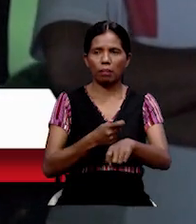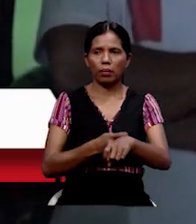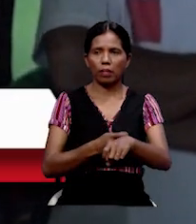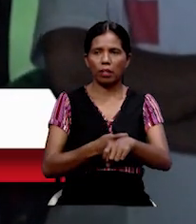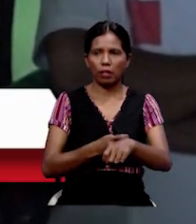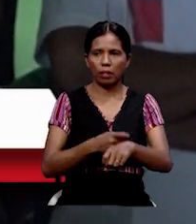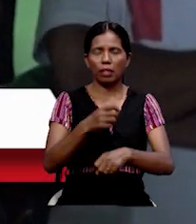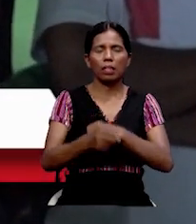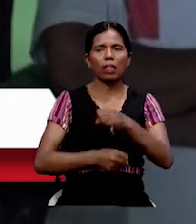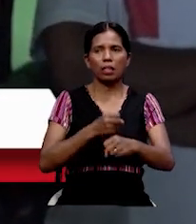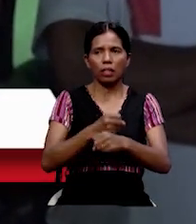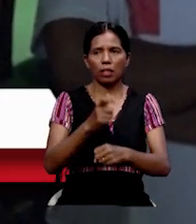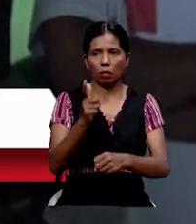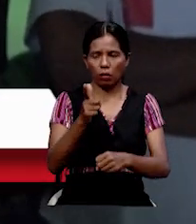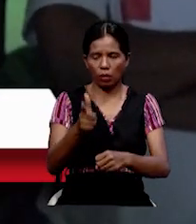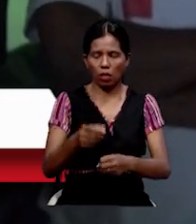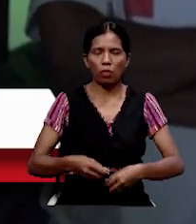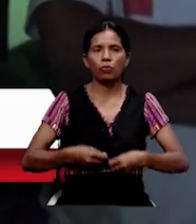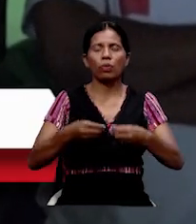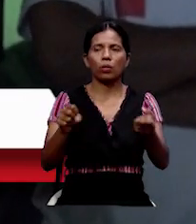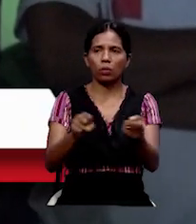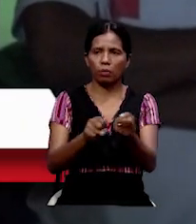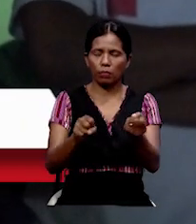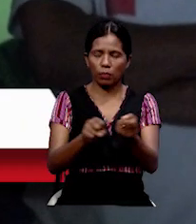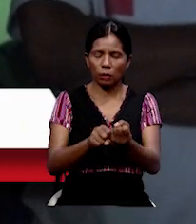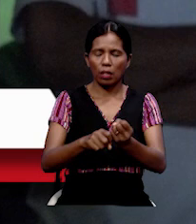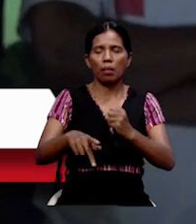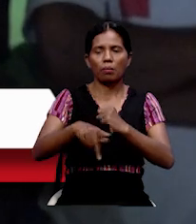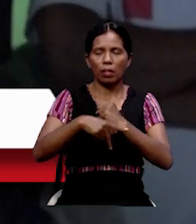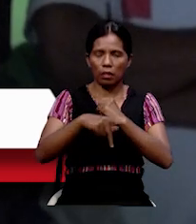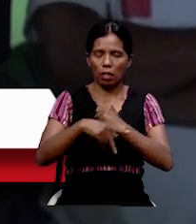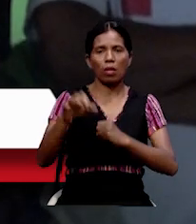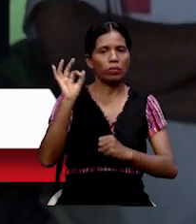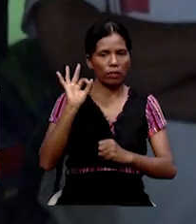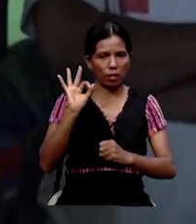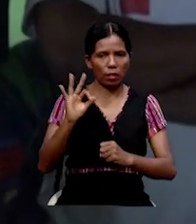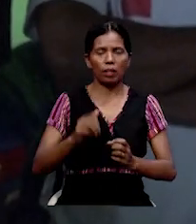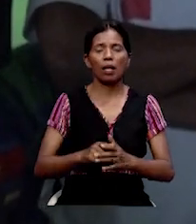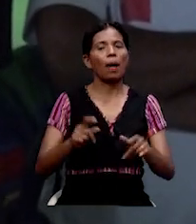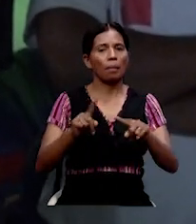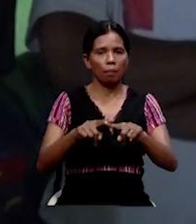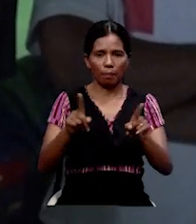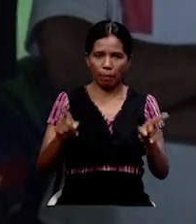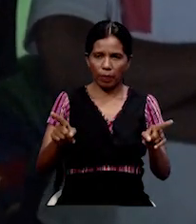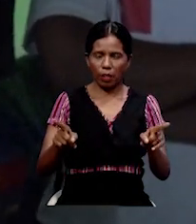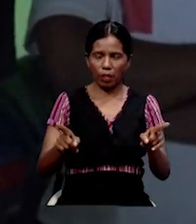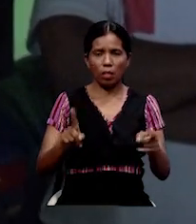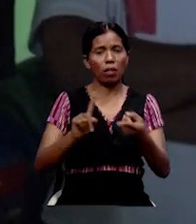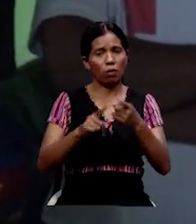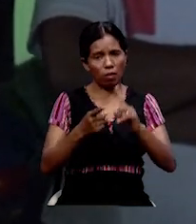durante 20 anos po apoyo ba tenia partido histórico. Maybe maluk